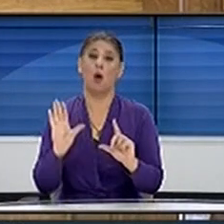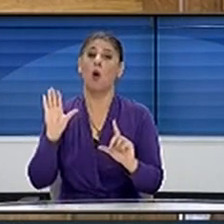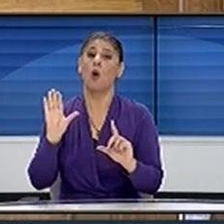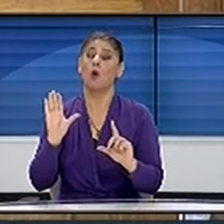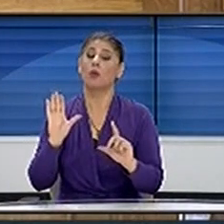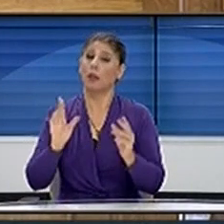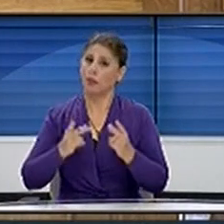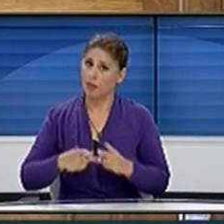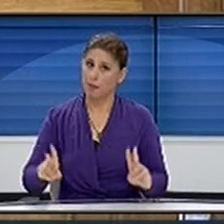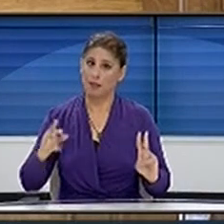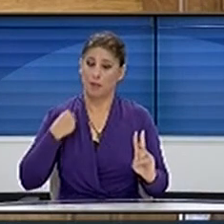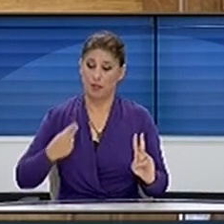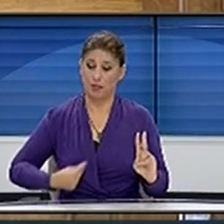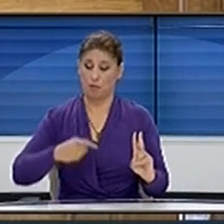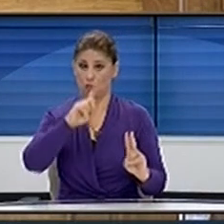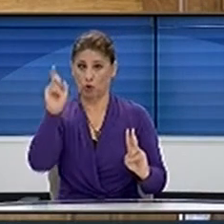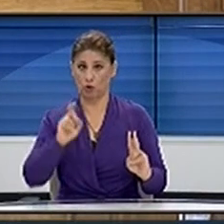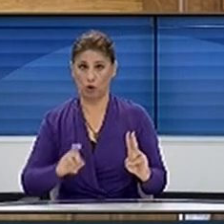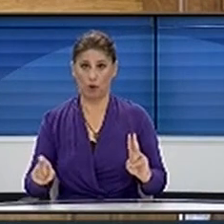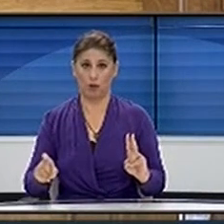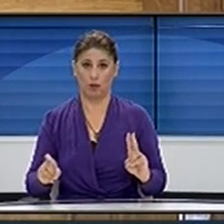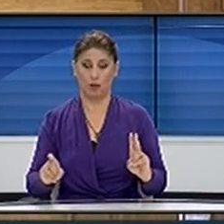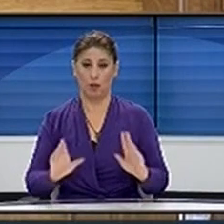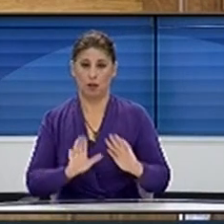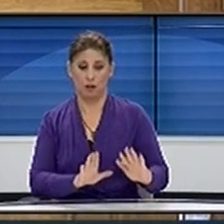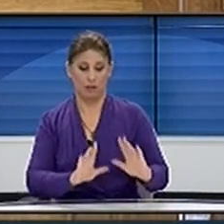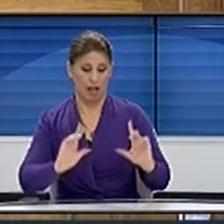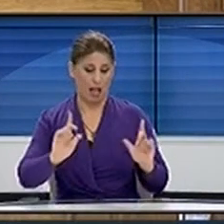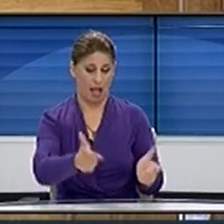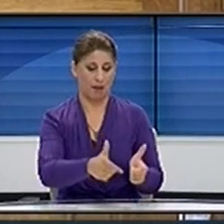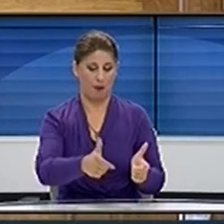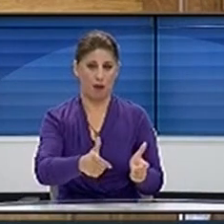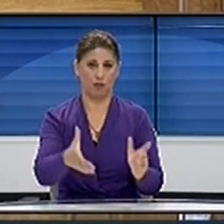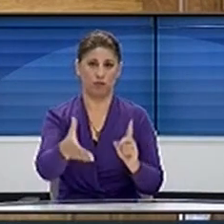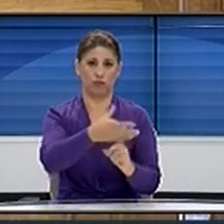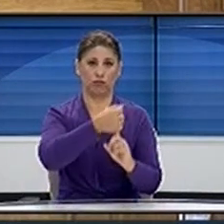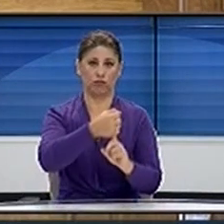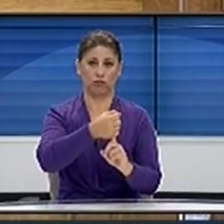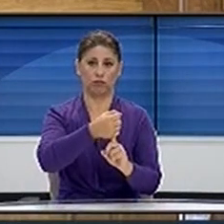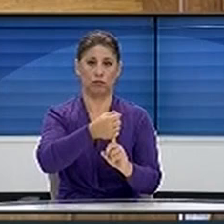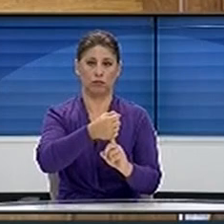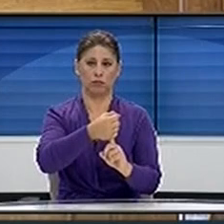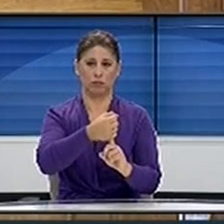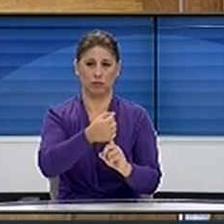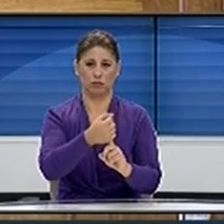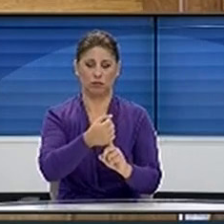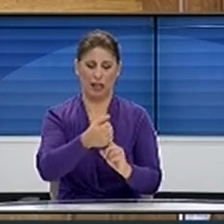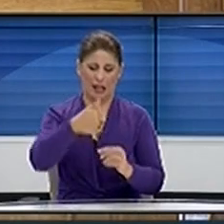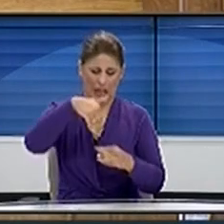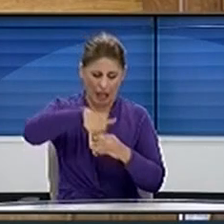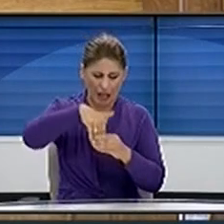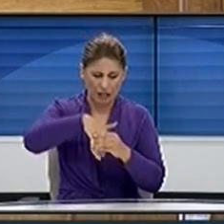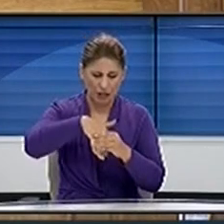επιτρέψω η δημόσια ζωή να μείνει εχμάλωτη σε μια εσωστρεφή